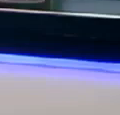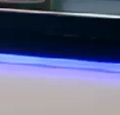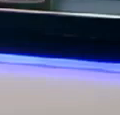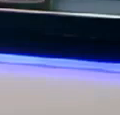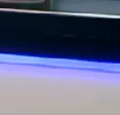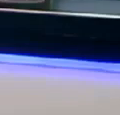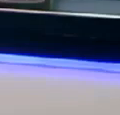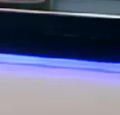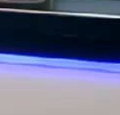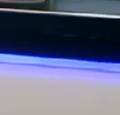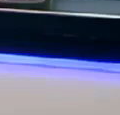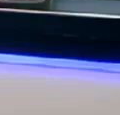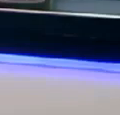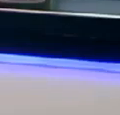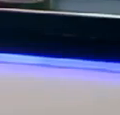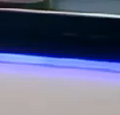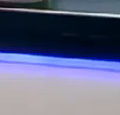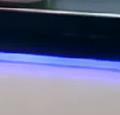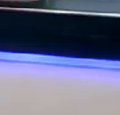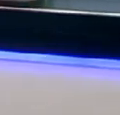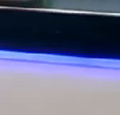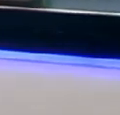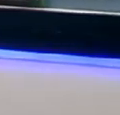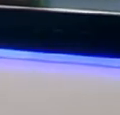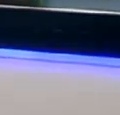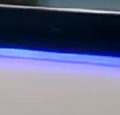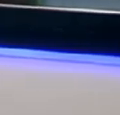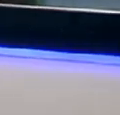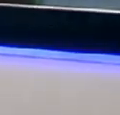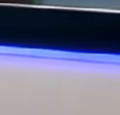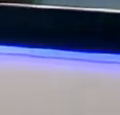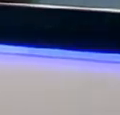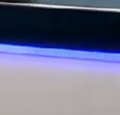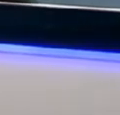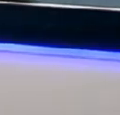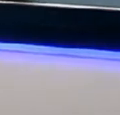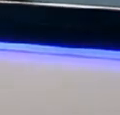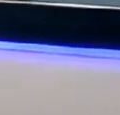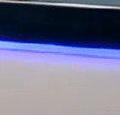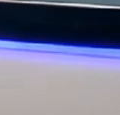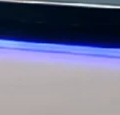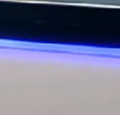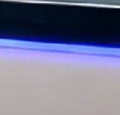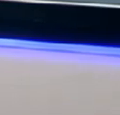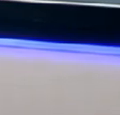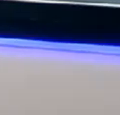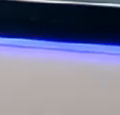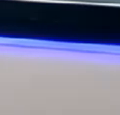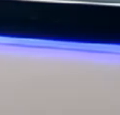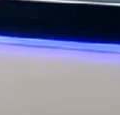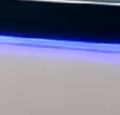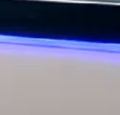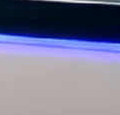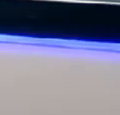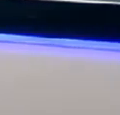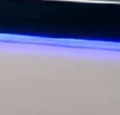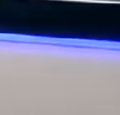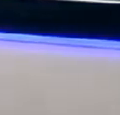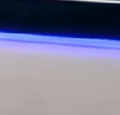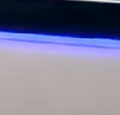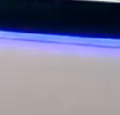diulur kepada saudara-saudara baru tunggal dan warga emas hilang Upaya saksikannya sebagai penutup nasional 8 malam ini